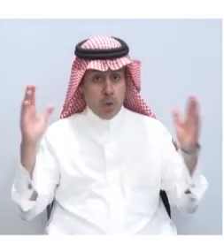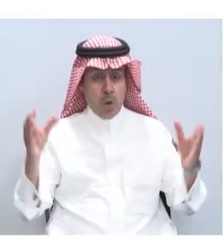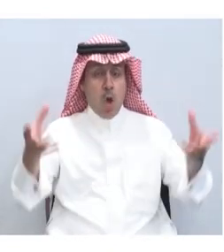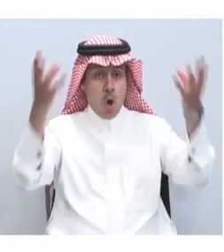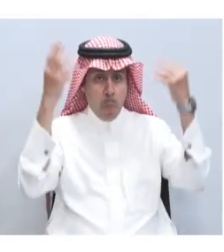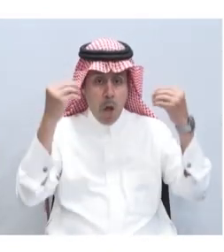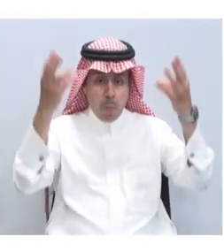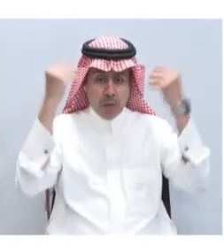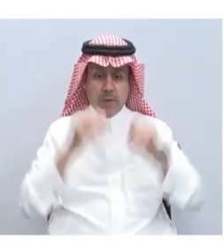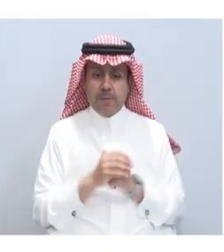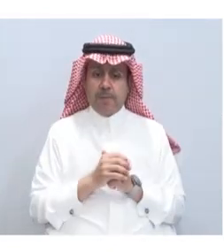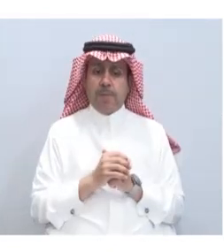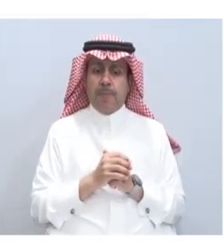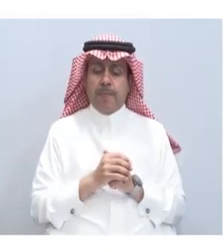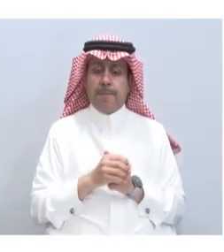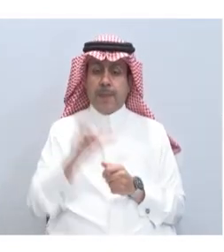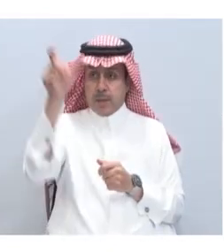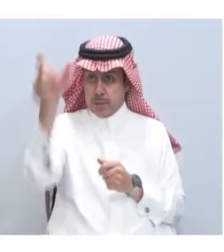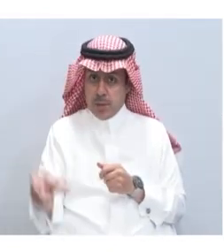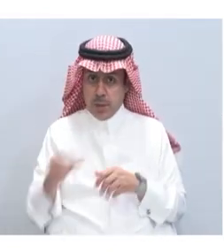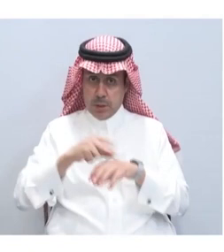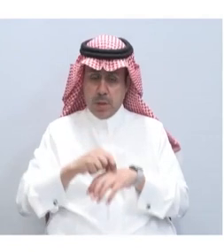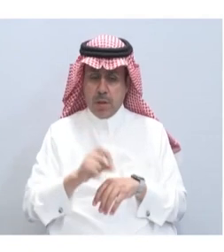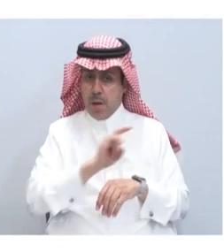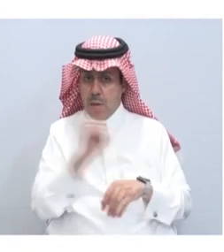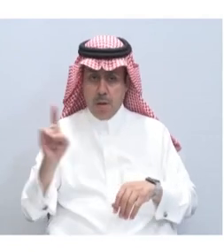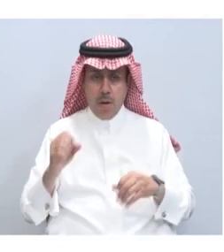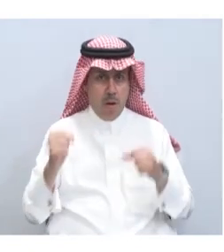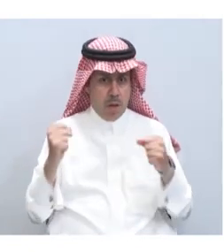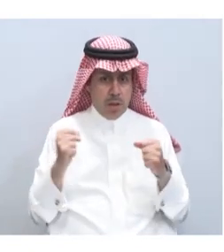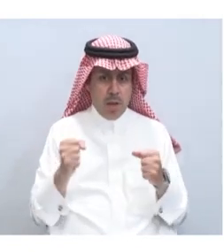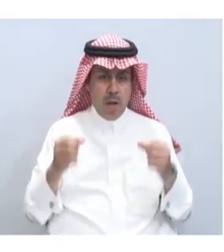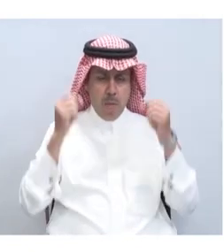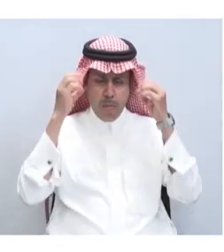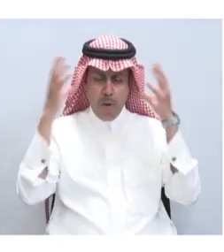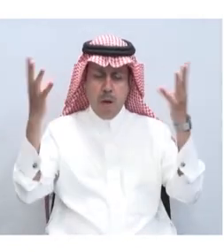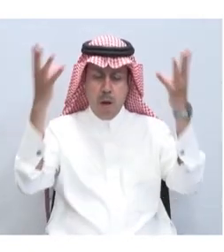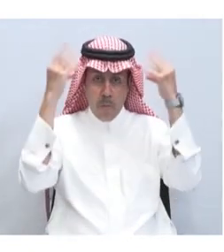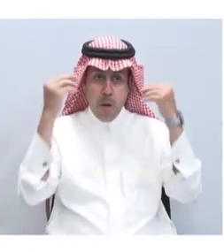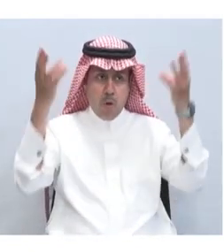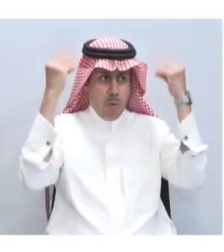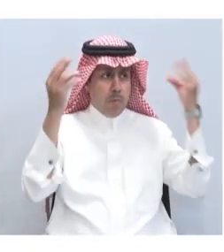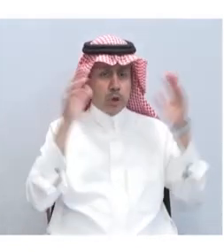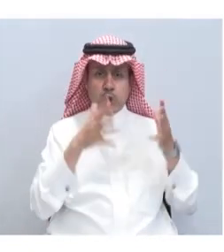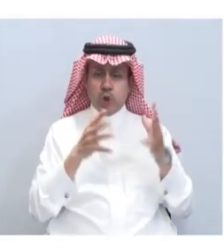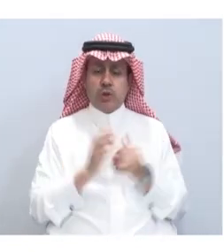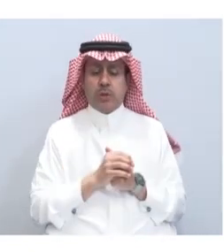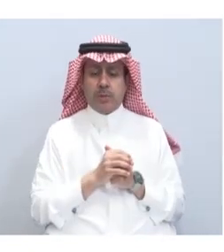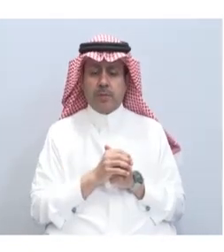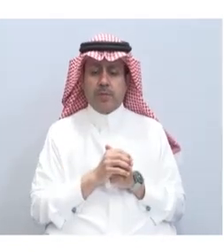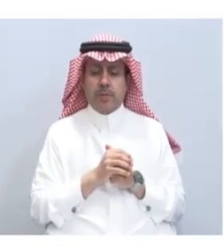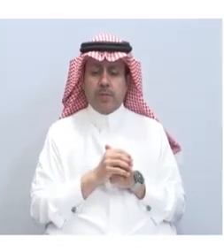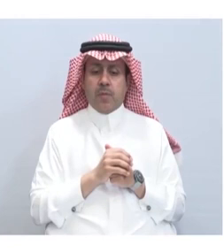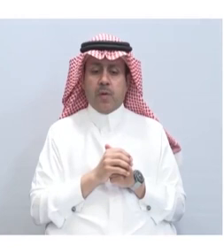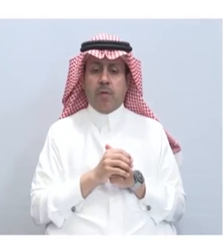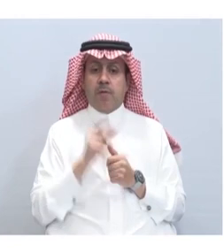المعلومات اصبح الانسان غير قادرا على الالمام بما يستجد من معلومات وبالتالي